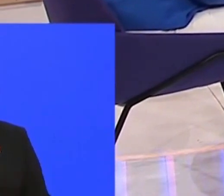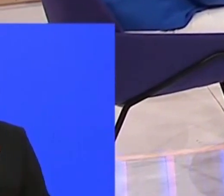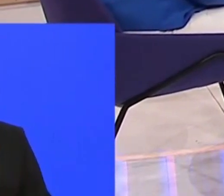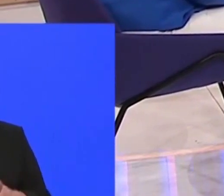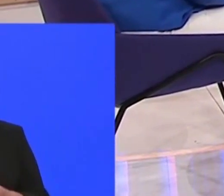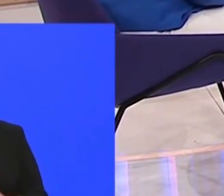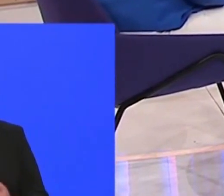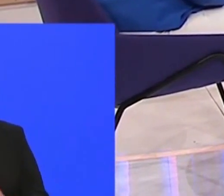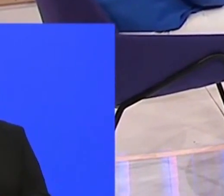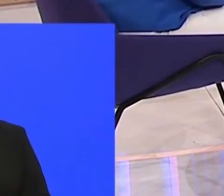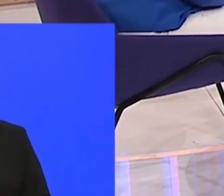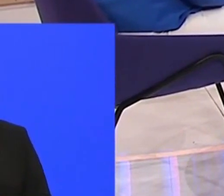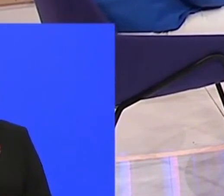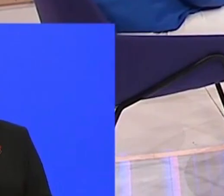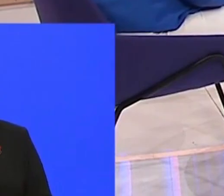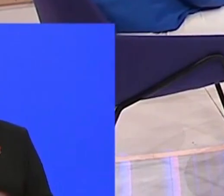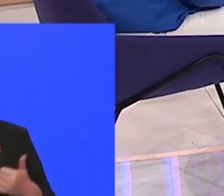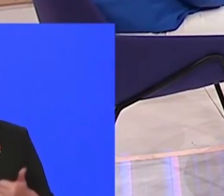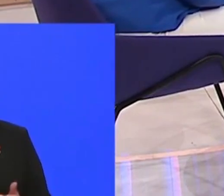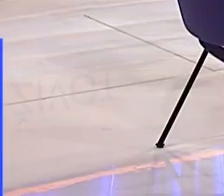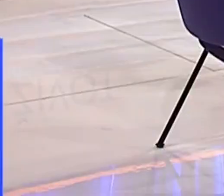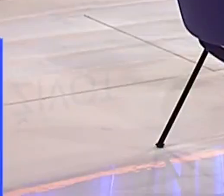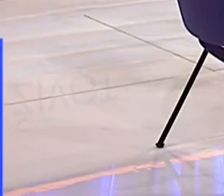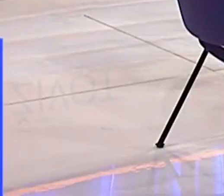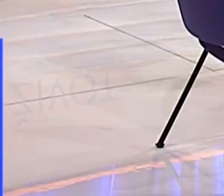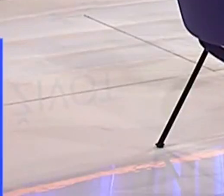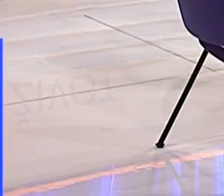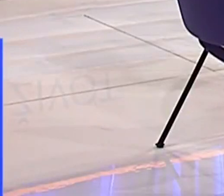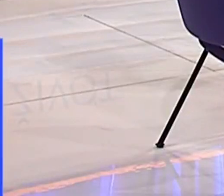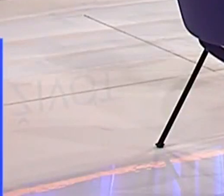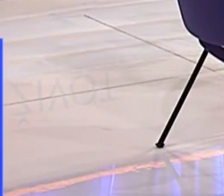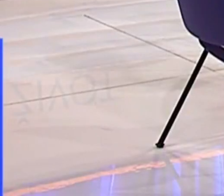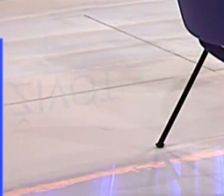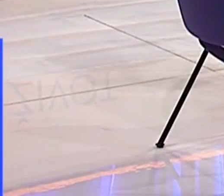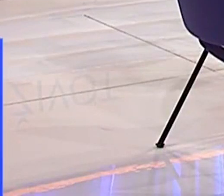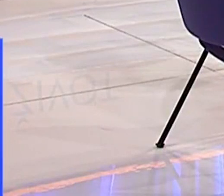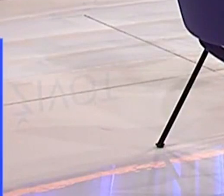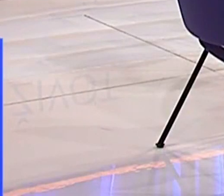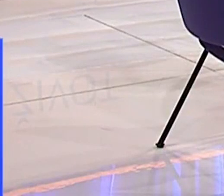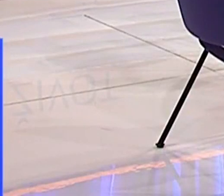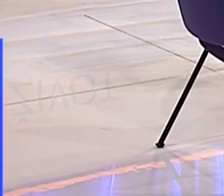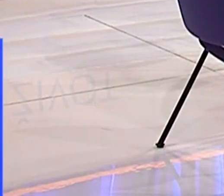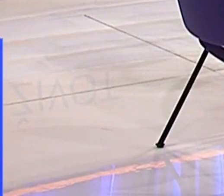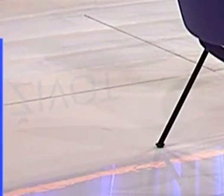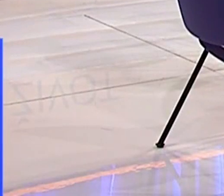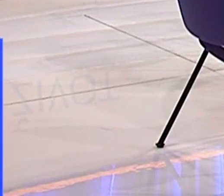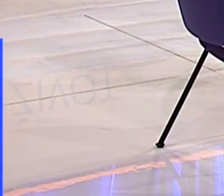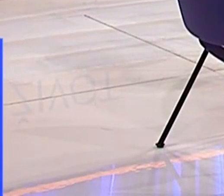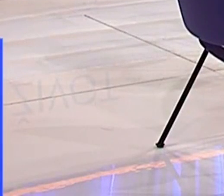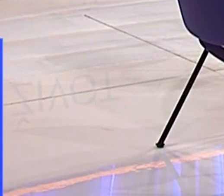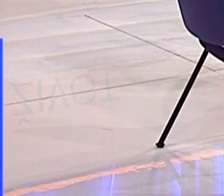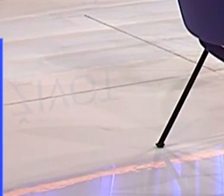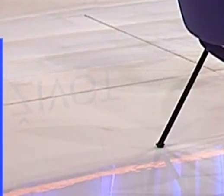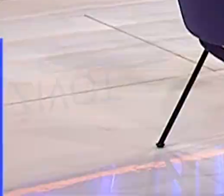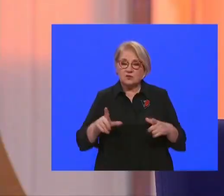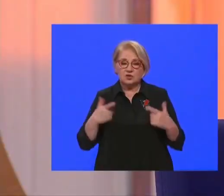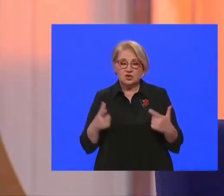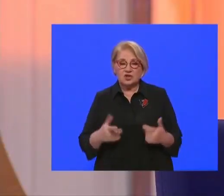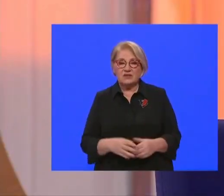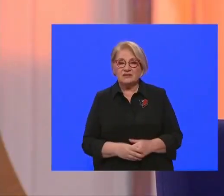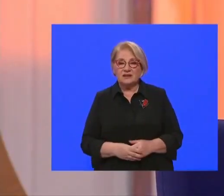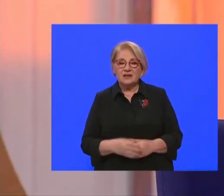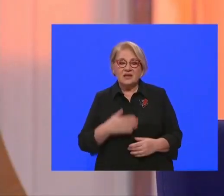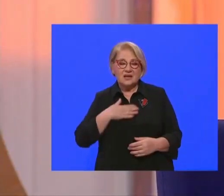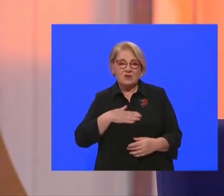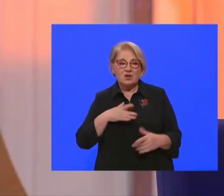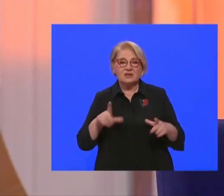to prekrasno. Danas ovak, kamera manđela da joj kažem. U svakom slučaju... I